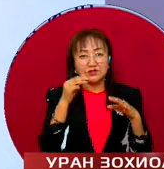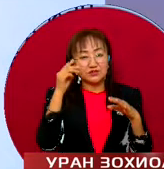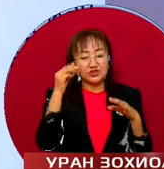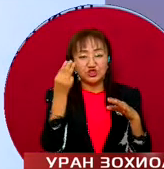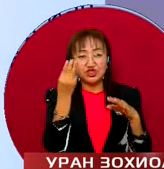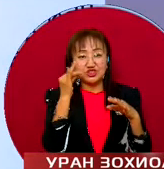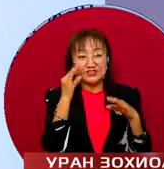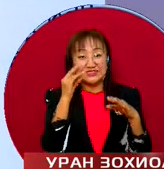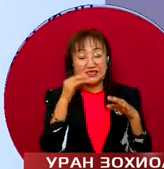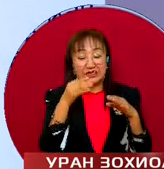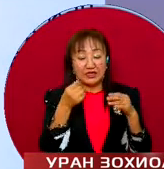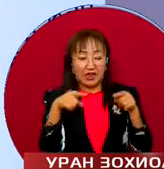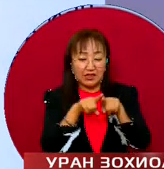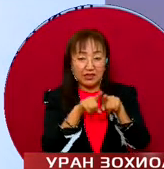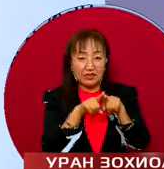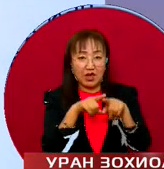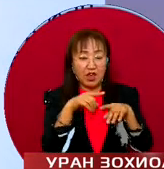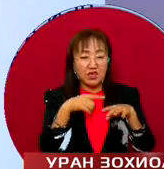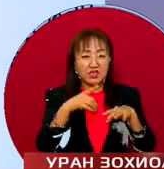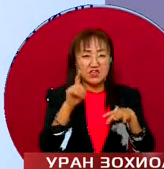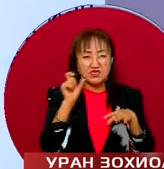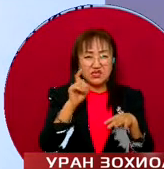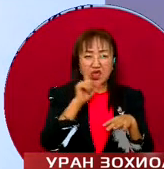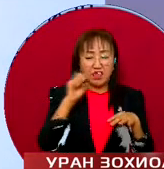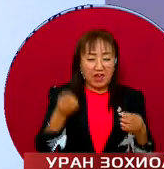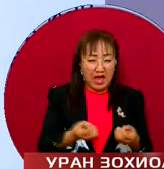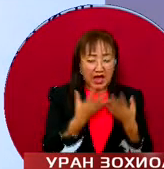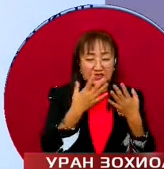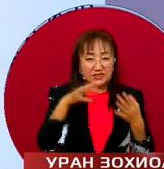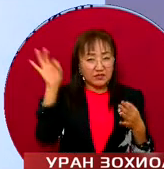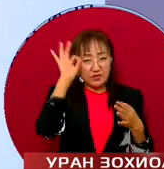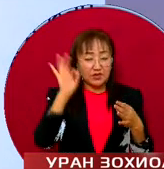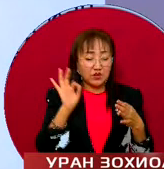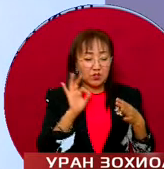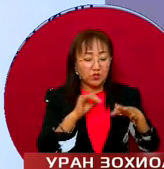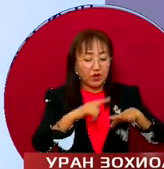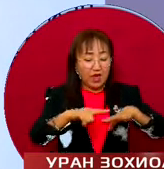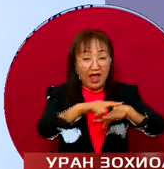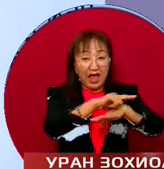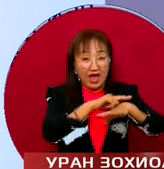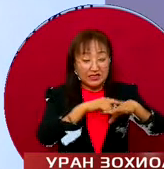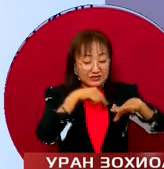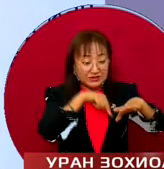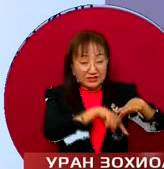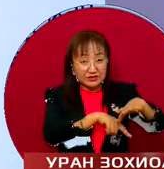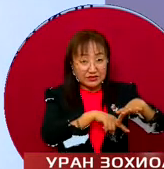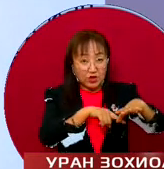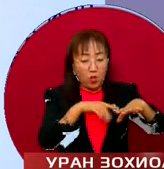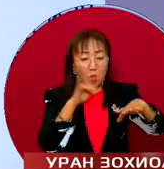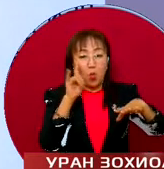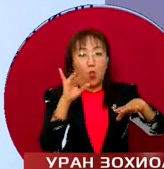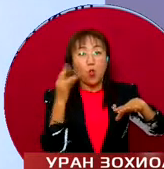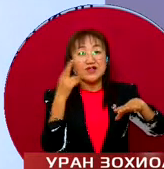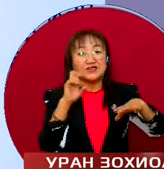хизээ хэн гаргасныг нь хэн ч үл мэдэх. Тонгоогоод гараа сунгахад хөрмээр ойрхон татлагтай худаг